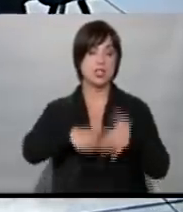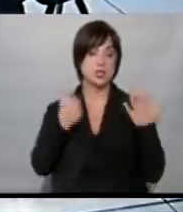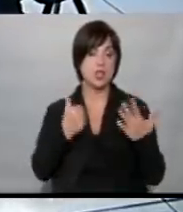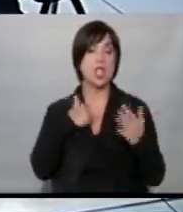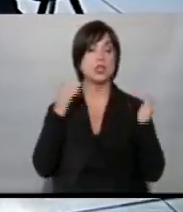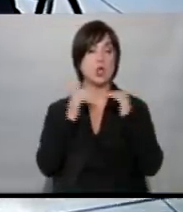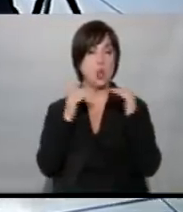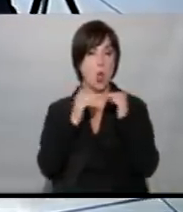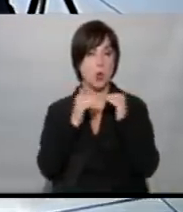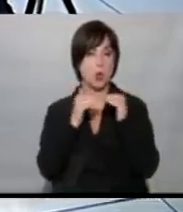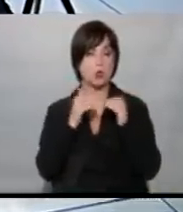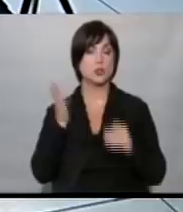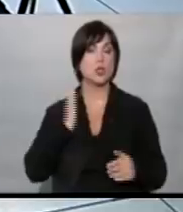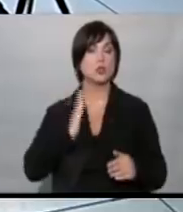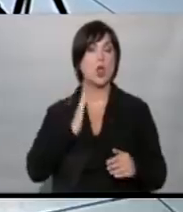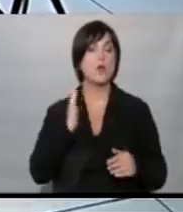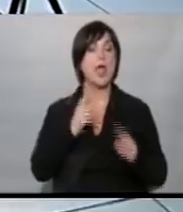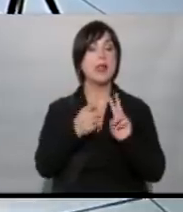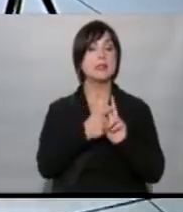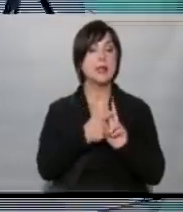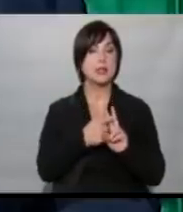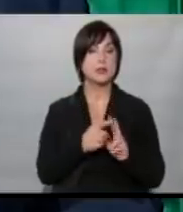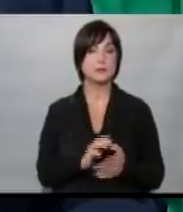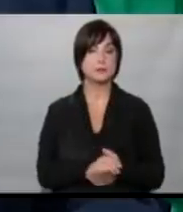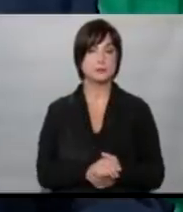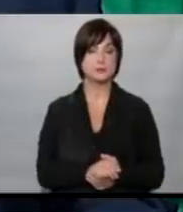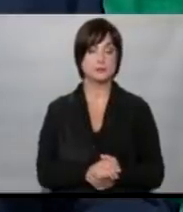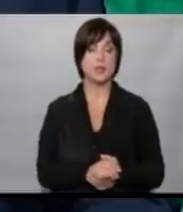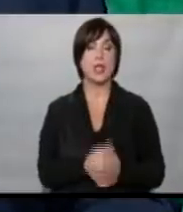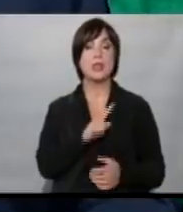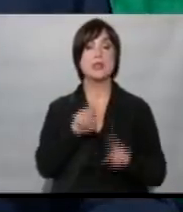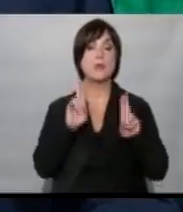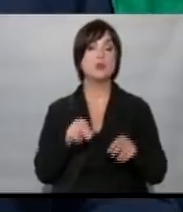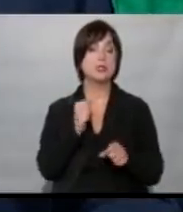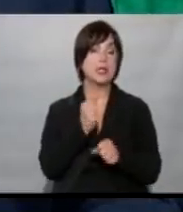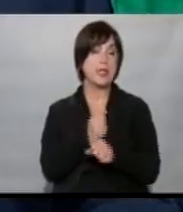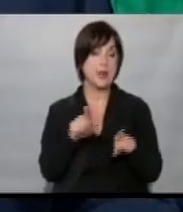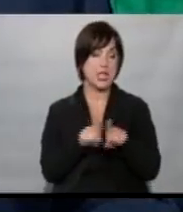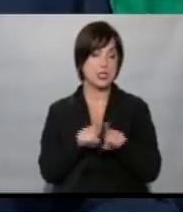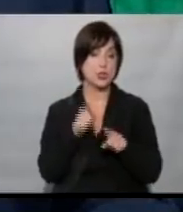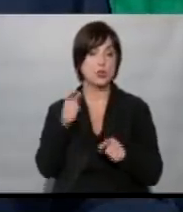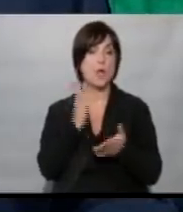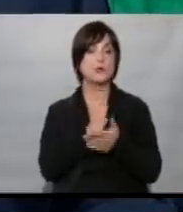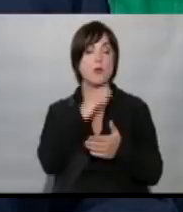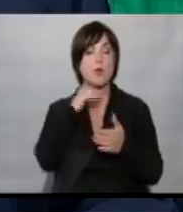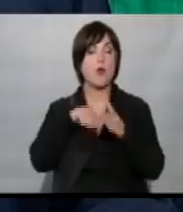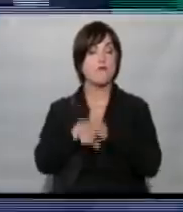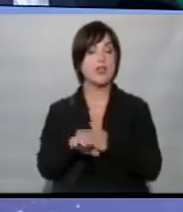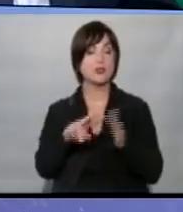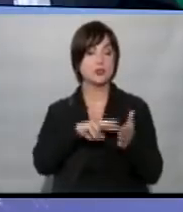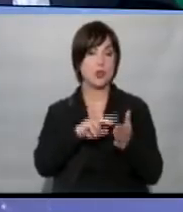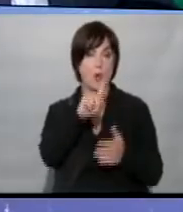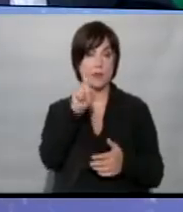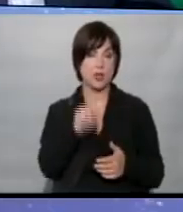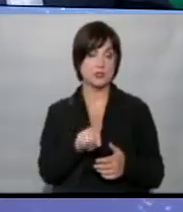се согласувам со господинот Најдовски, потполно иако, свесна. Иако, веројатно, не може да се направи слична паралела, тоа беше многу внатрешно прашање. Да,